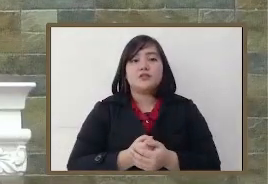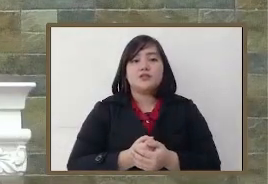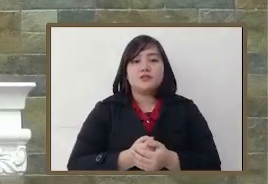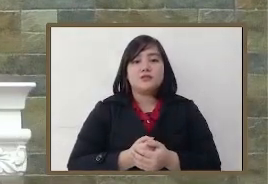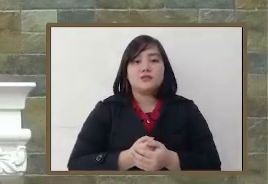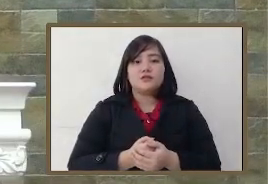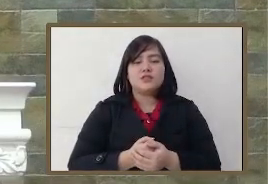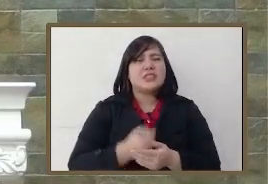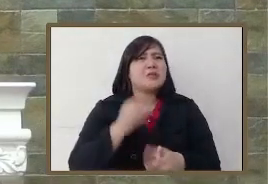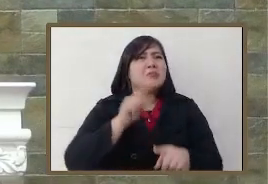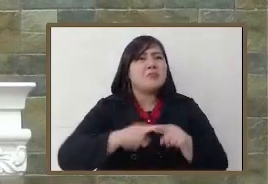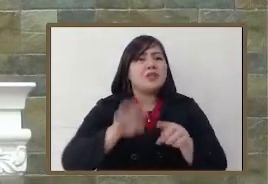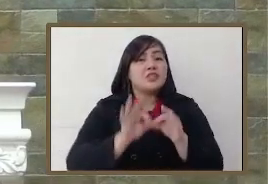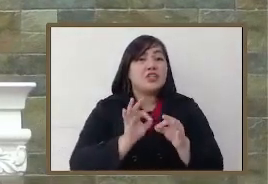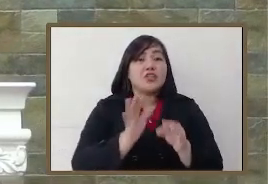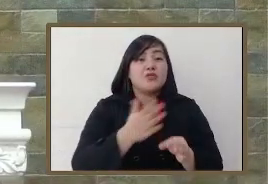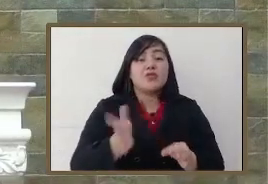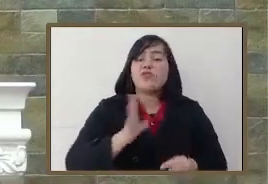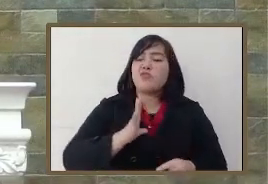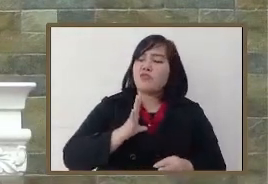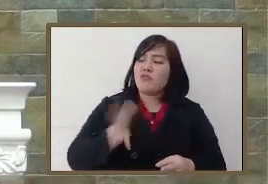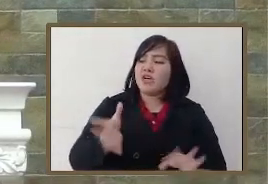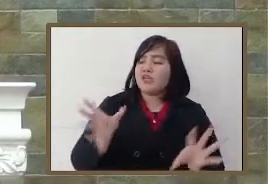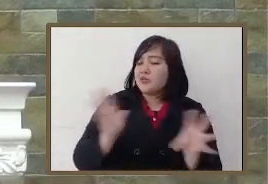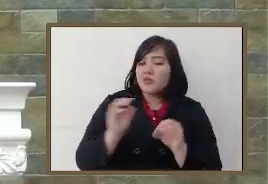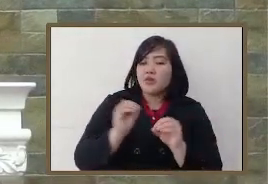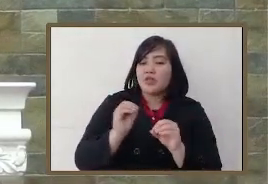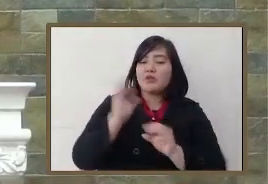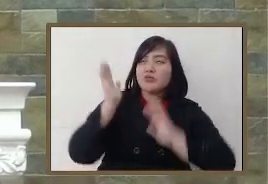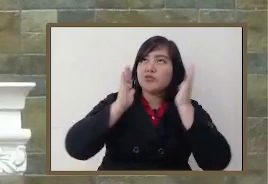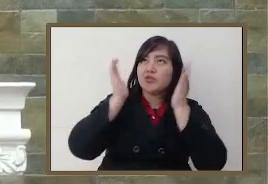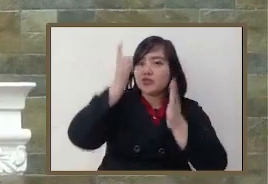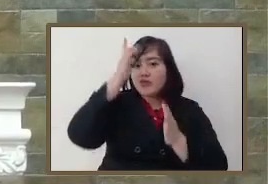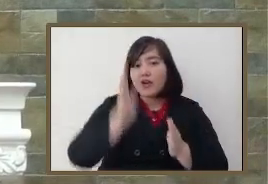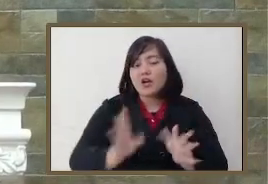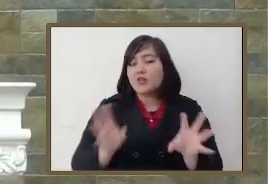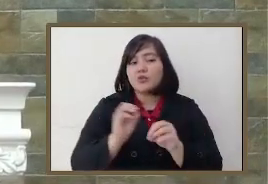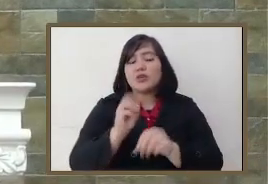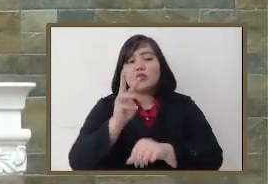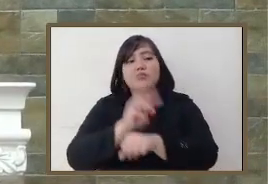yung pananampalataya nyo at walang nagmamanifest, hindi mo malaman kung papaya